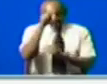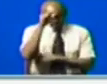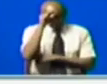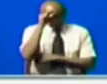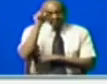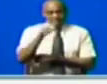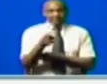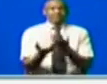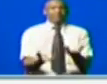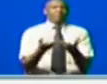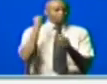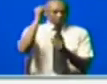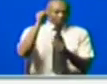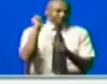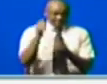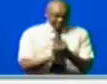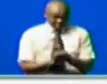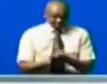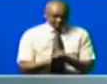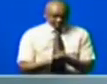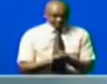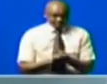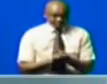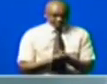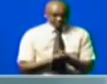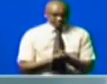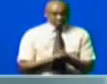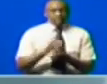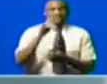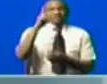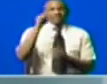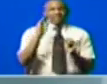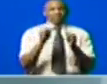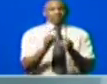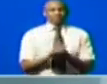dhabiti kuhusu siasa nchini upatikane. Shadrack Miti, KTN News.